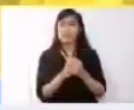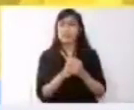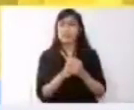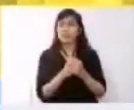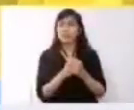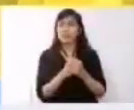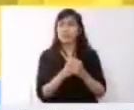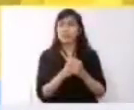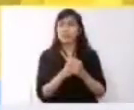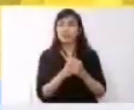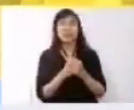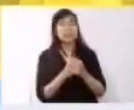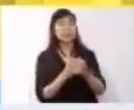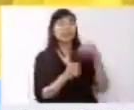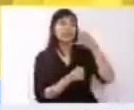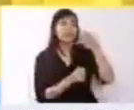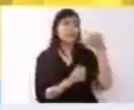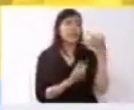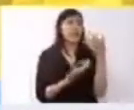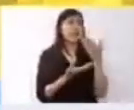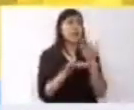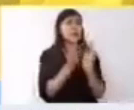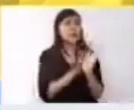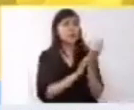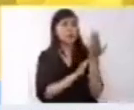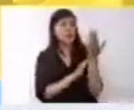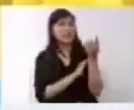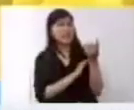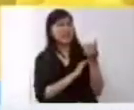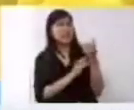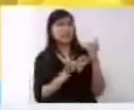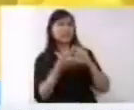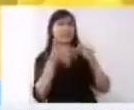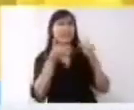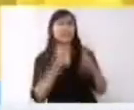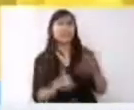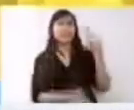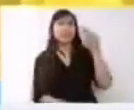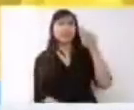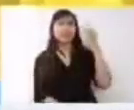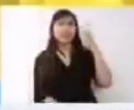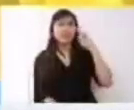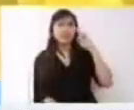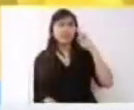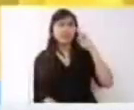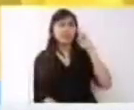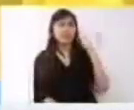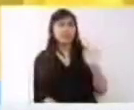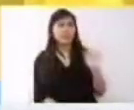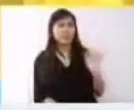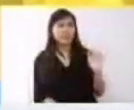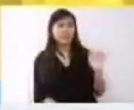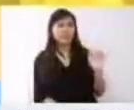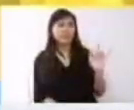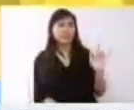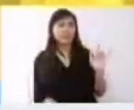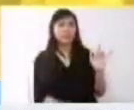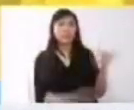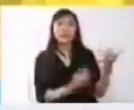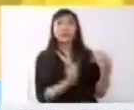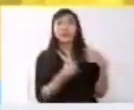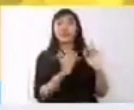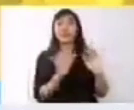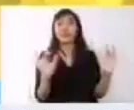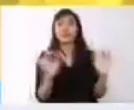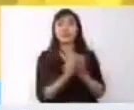Kaya naman may magandang balita ang GSIS para sa miyembro at benepisyaryo nito. Kaugnay dyan, makakausap natin si